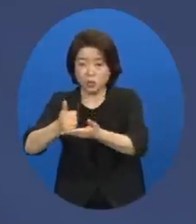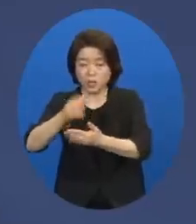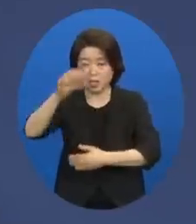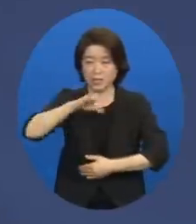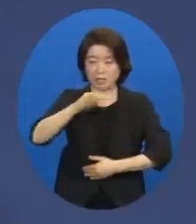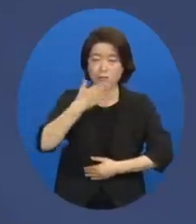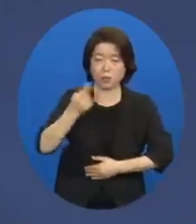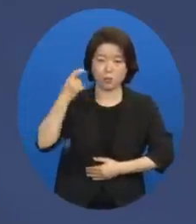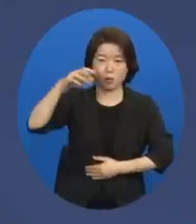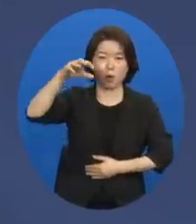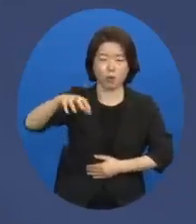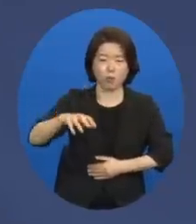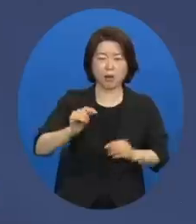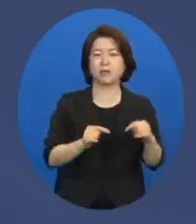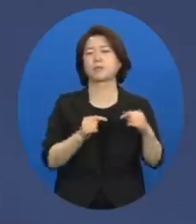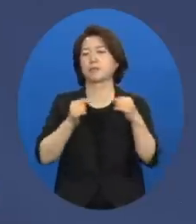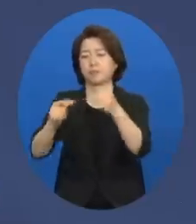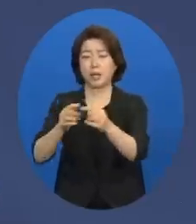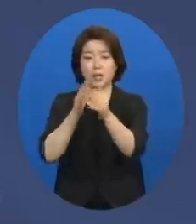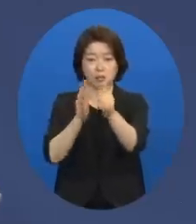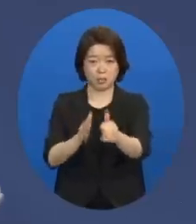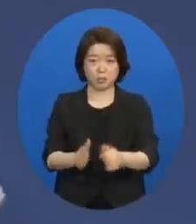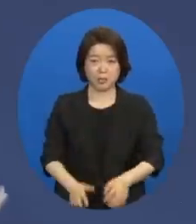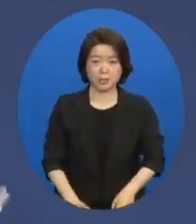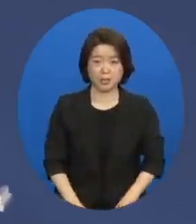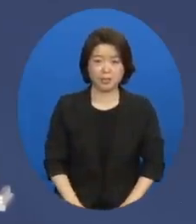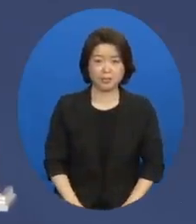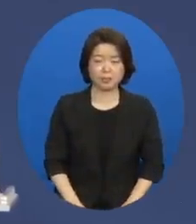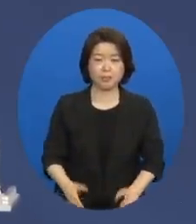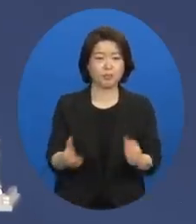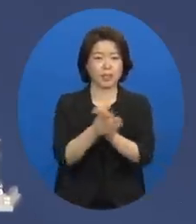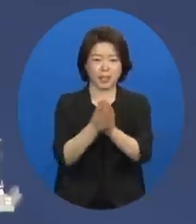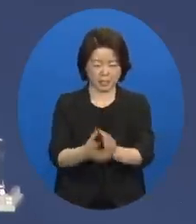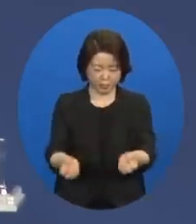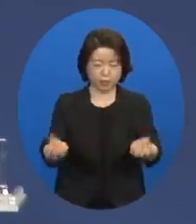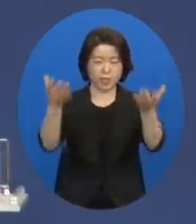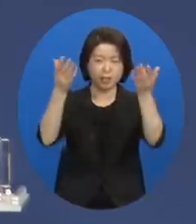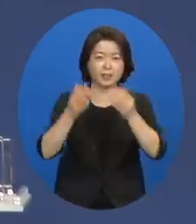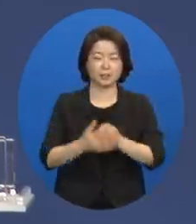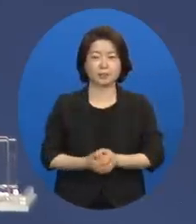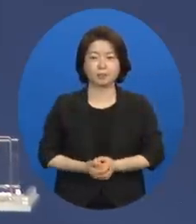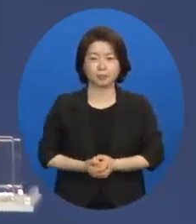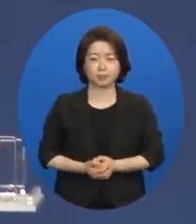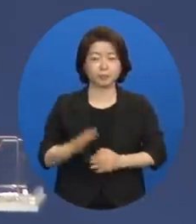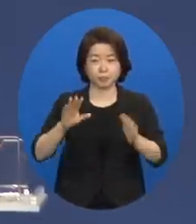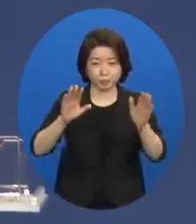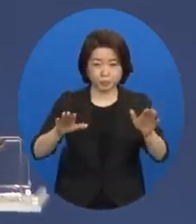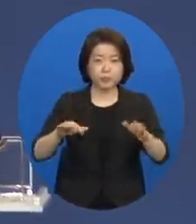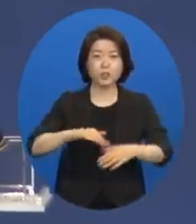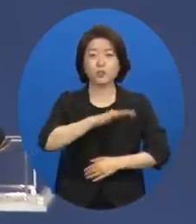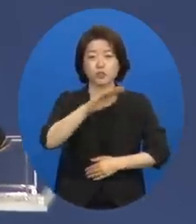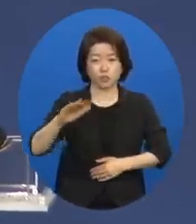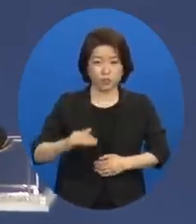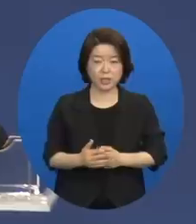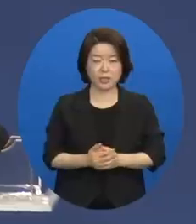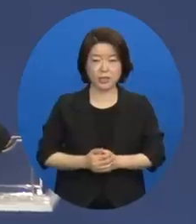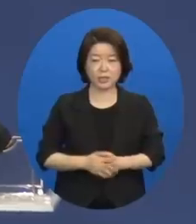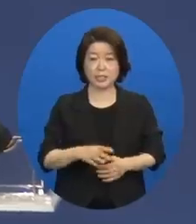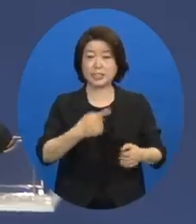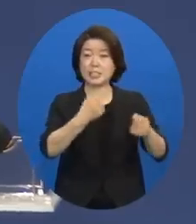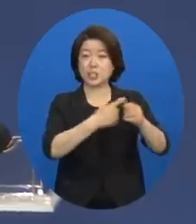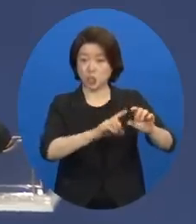십자가의 복음 앞으로 나아가셔야 합니다. 할렐루야. 이 시간 우리가 이 첫